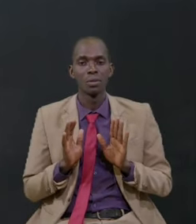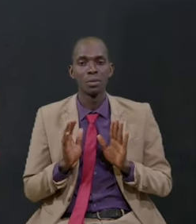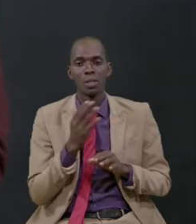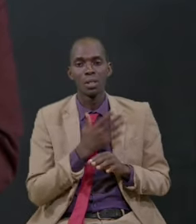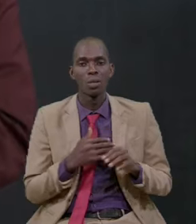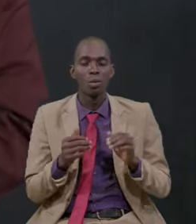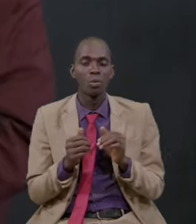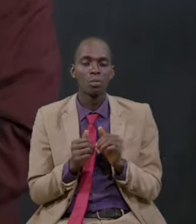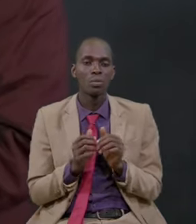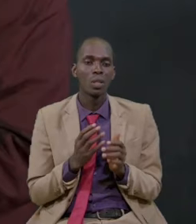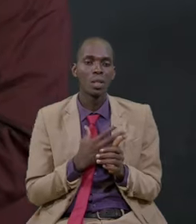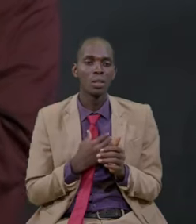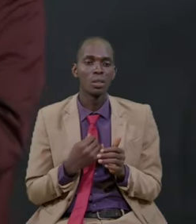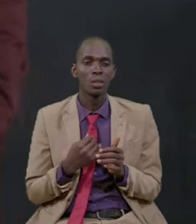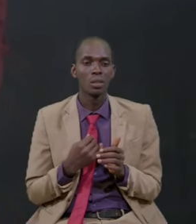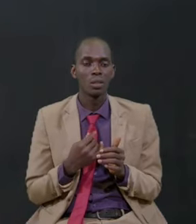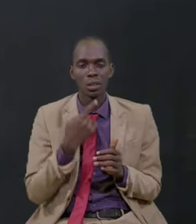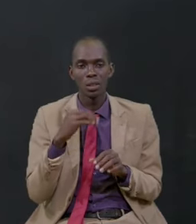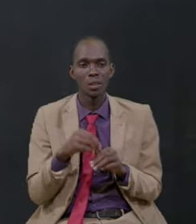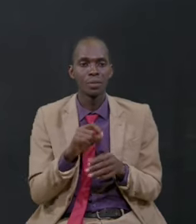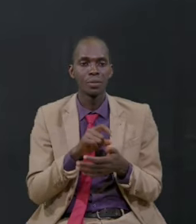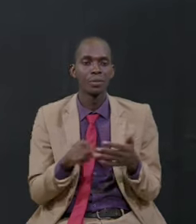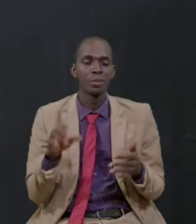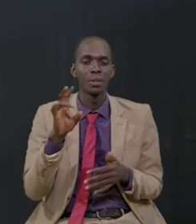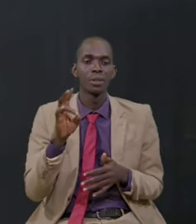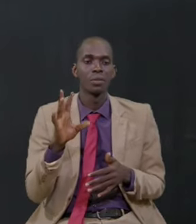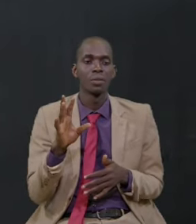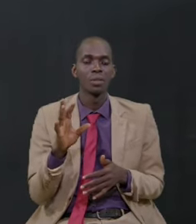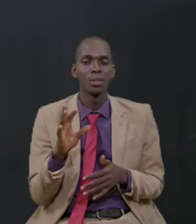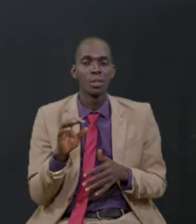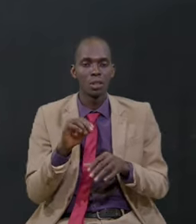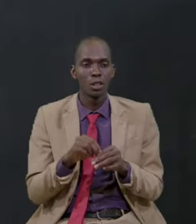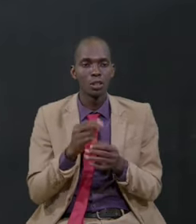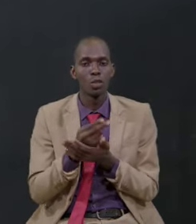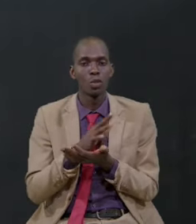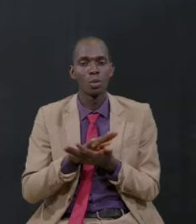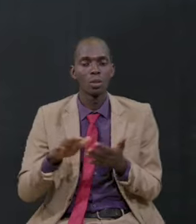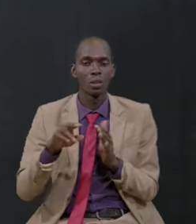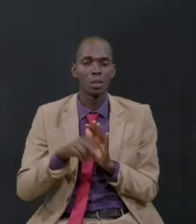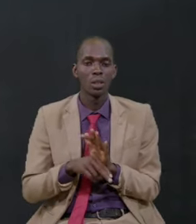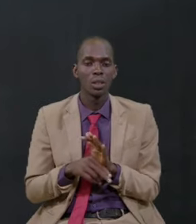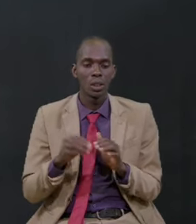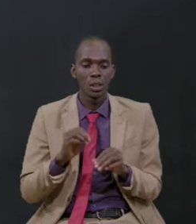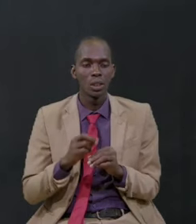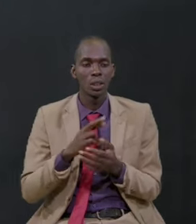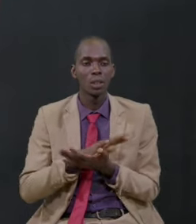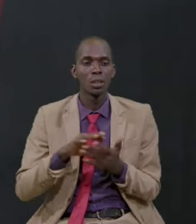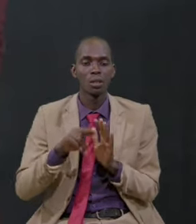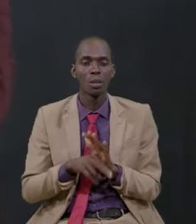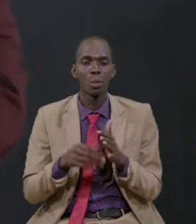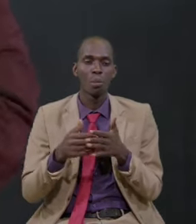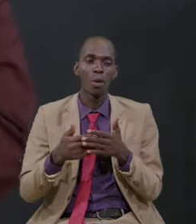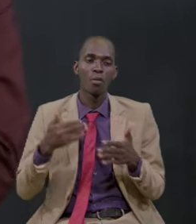Et il dit, dans le verset 15, dans la sainteté, dans la justice, devant